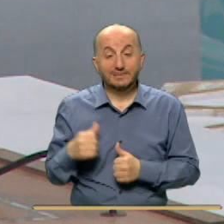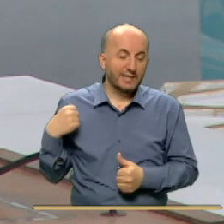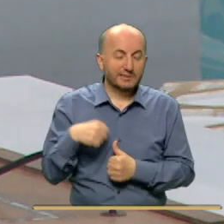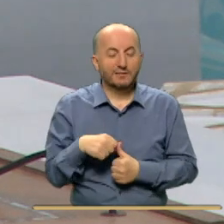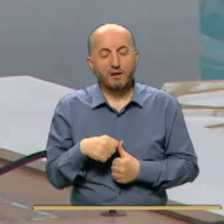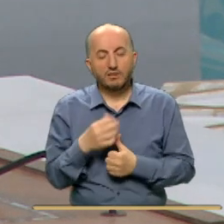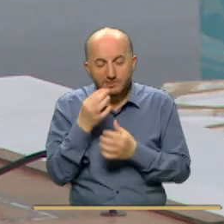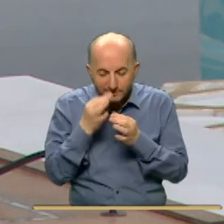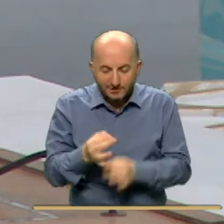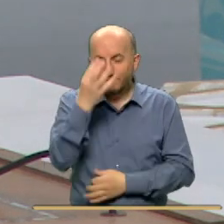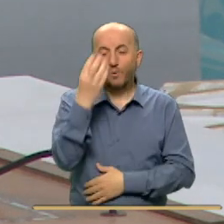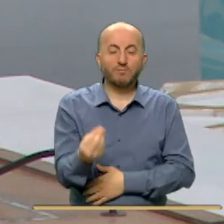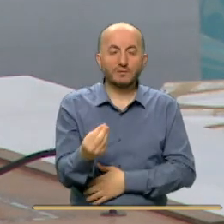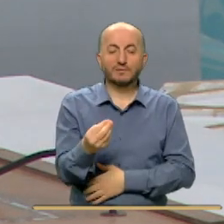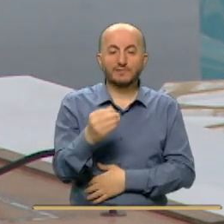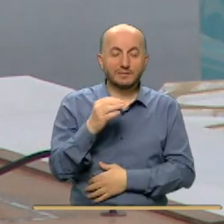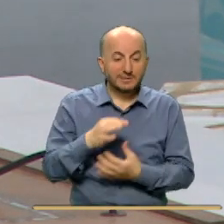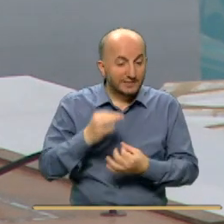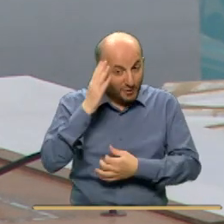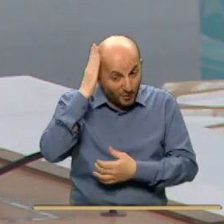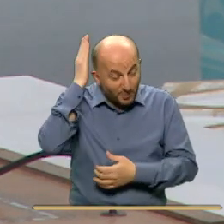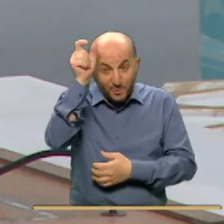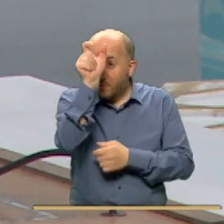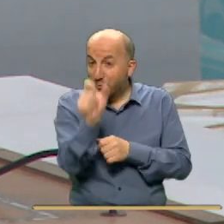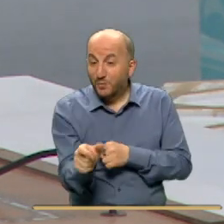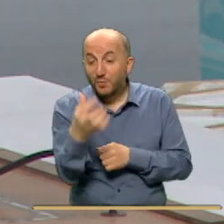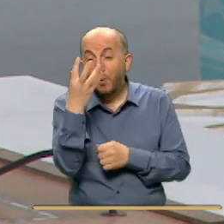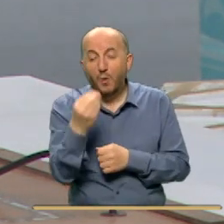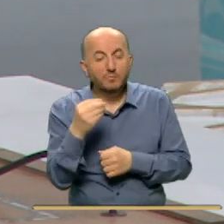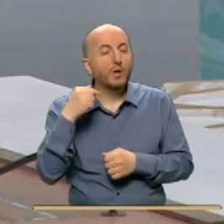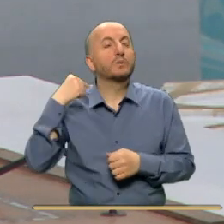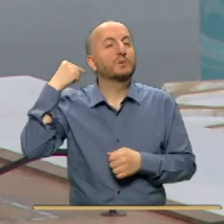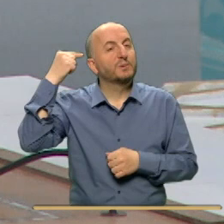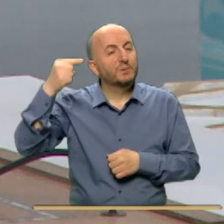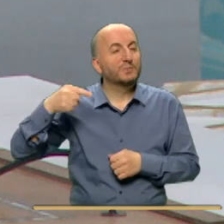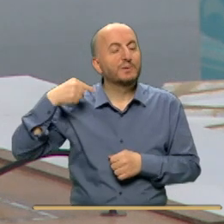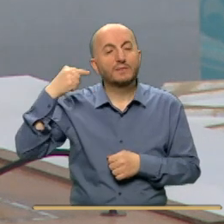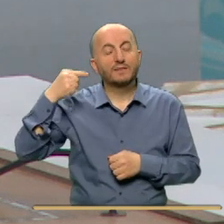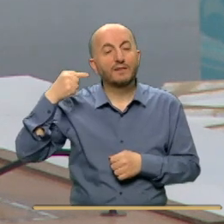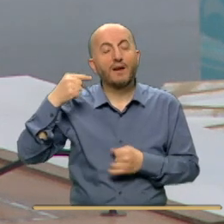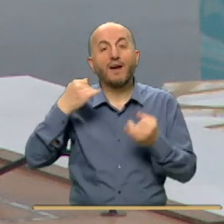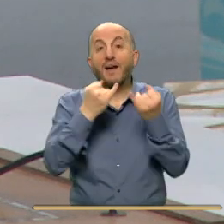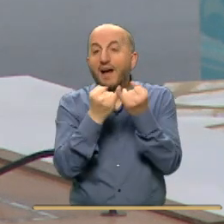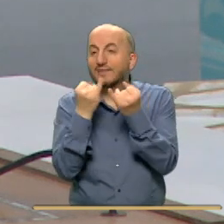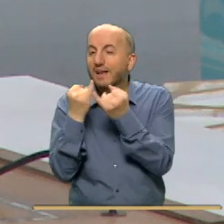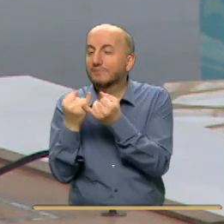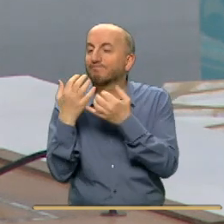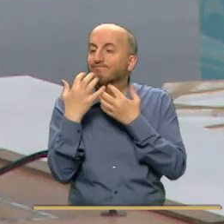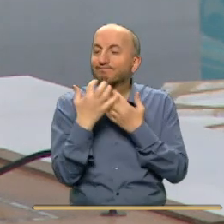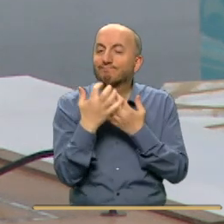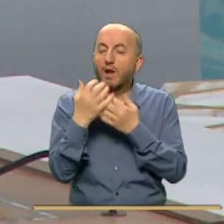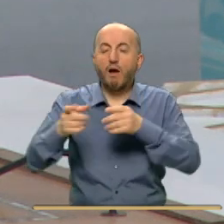yeniden insan olmayı, insan onurunu, kul olmayı, kulluk şuurunu, kardeşliği,